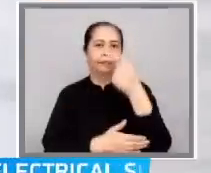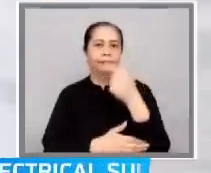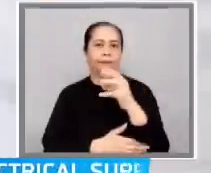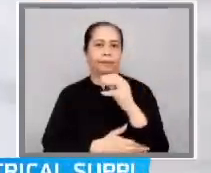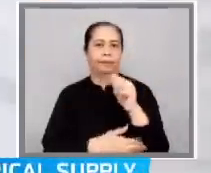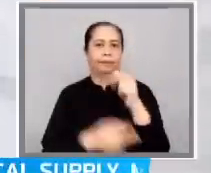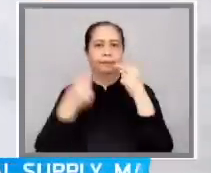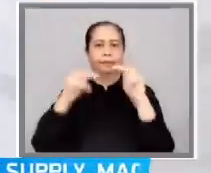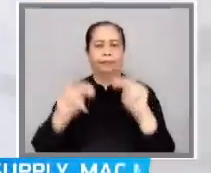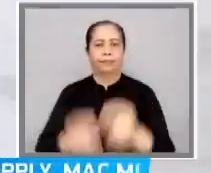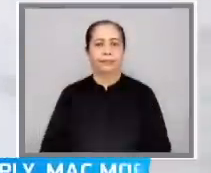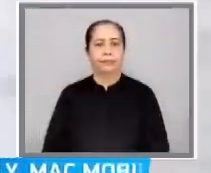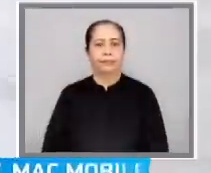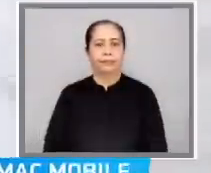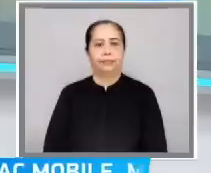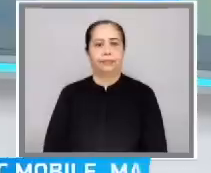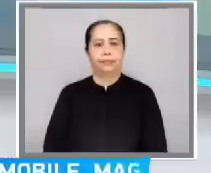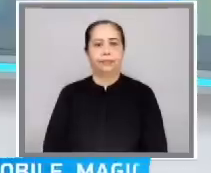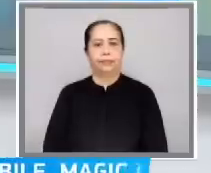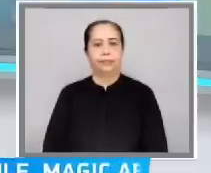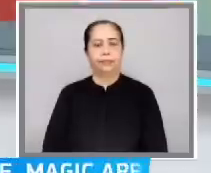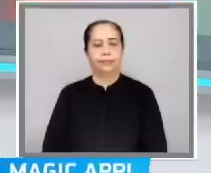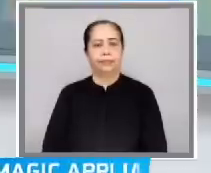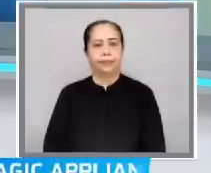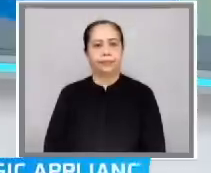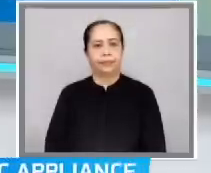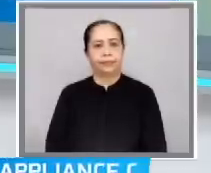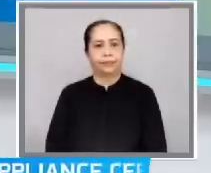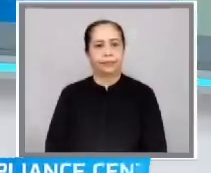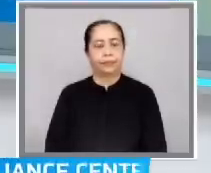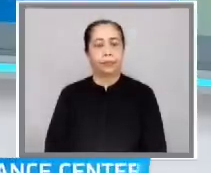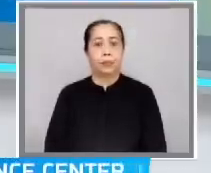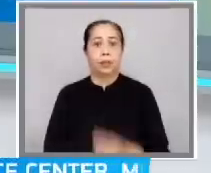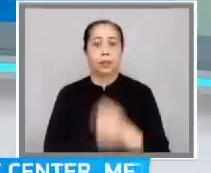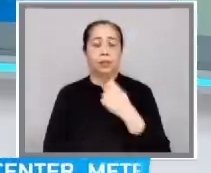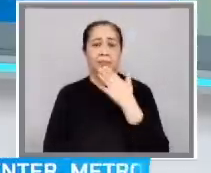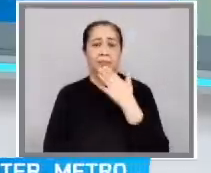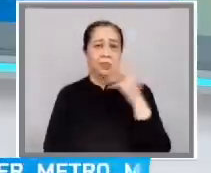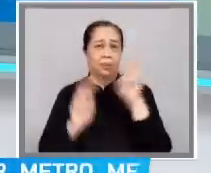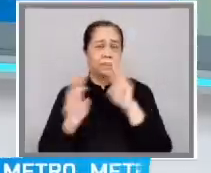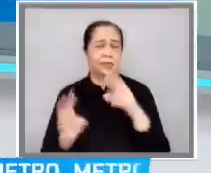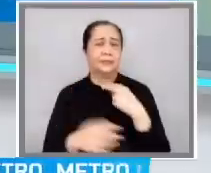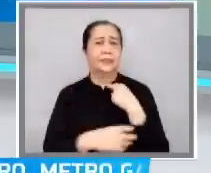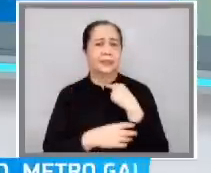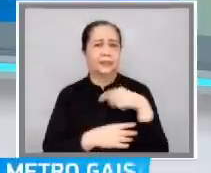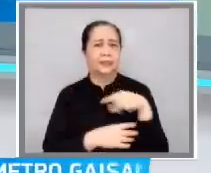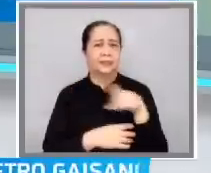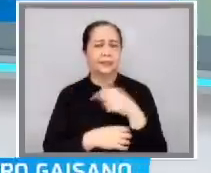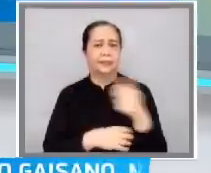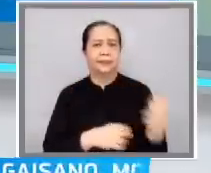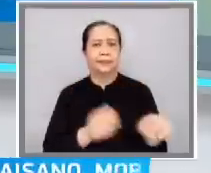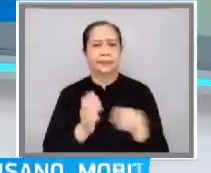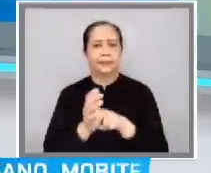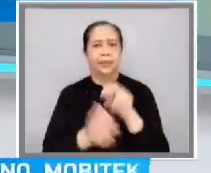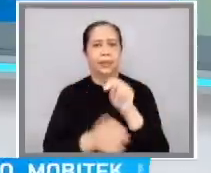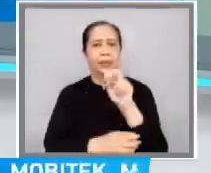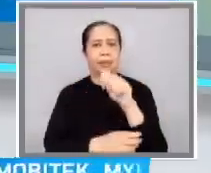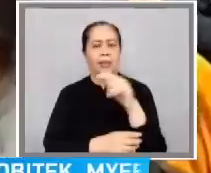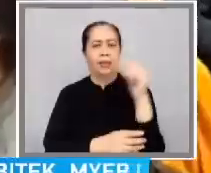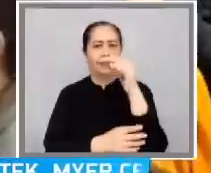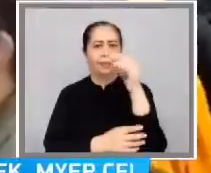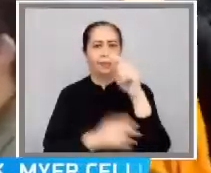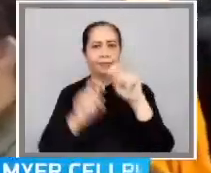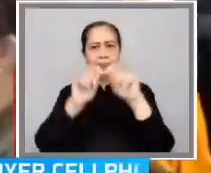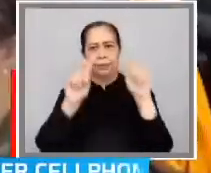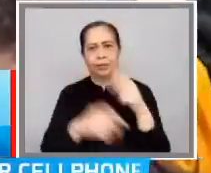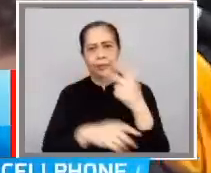GMA Integrated News. Dahil sa masamang panahon, stranded ang ilang pasahero sa NAIA Terminal 3. Kanselado